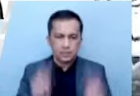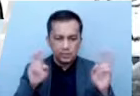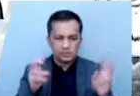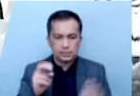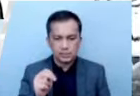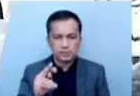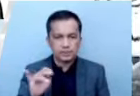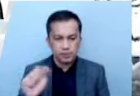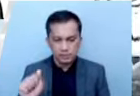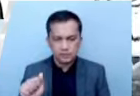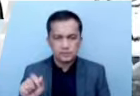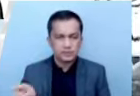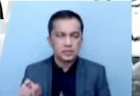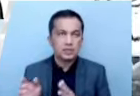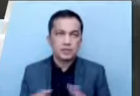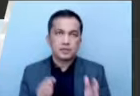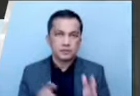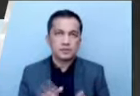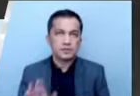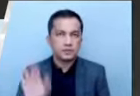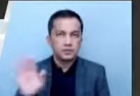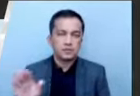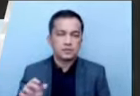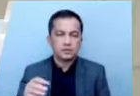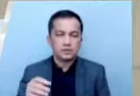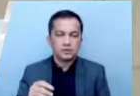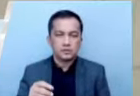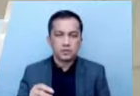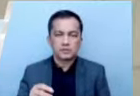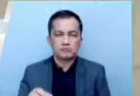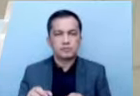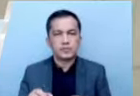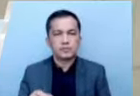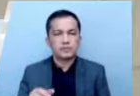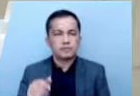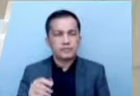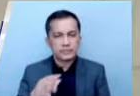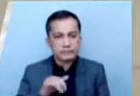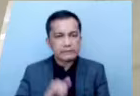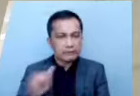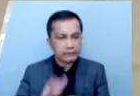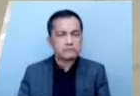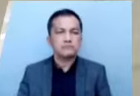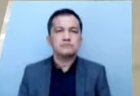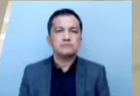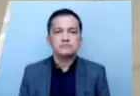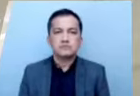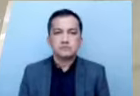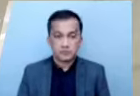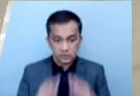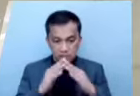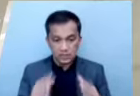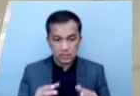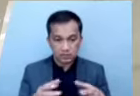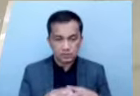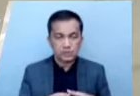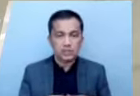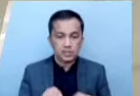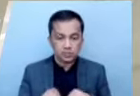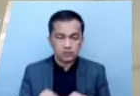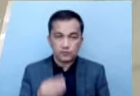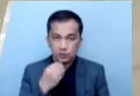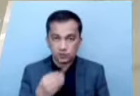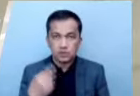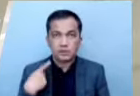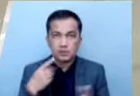may plano siya na gumawa ng hokus-pokus. Ayon sa House Committee on Agriculture and Food, may mga dokumentong nagpapakita